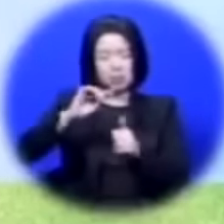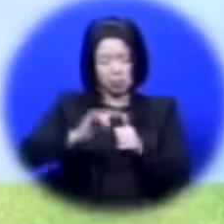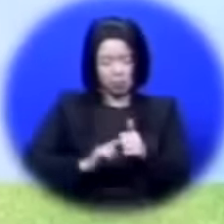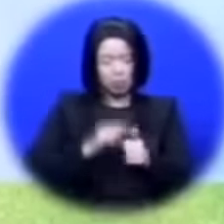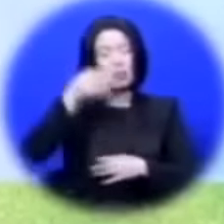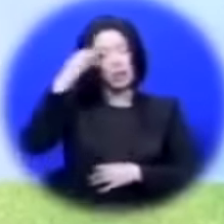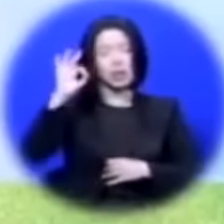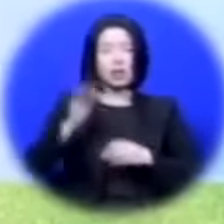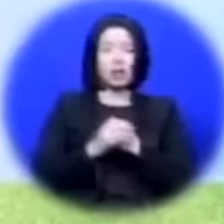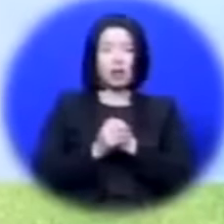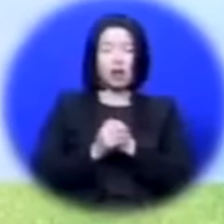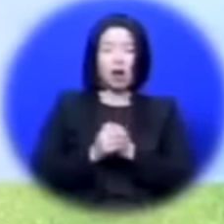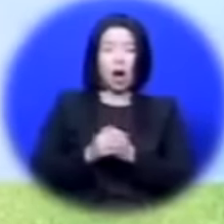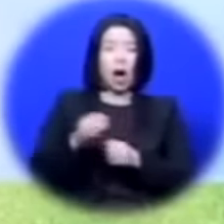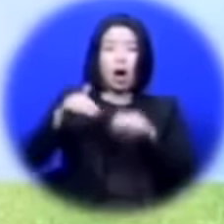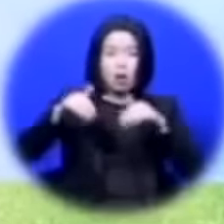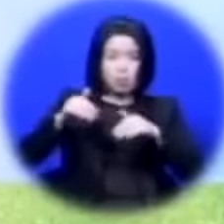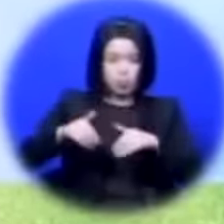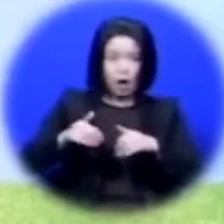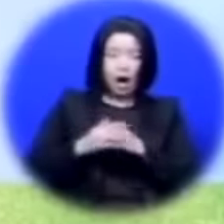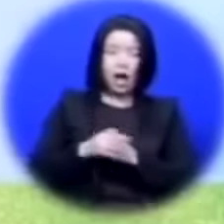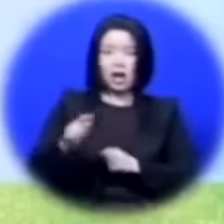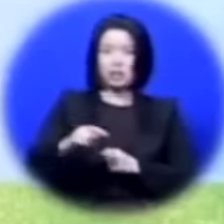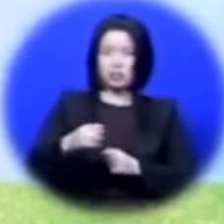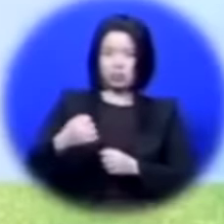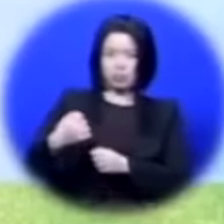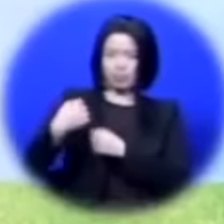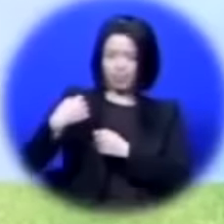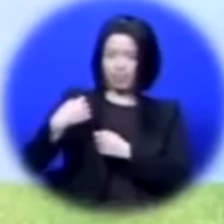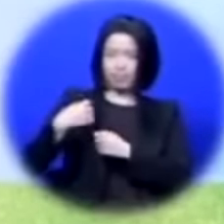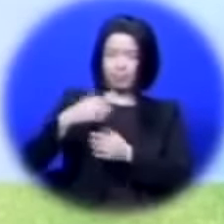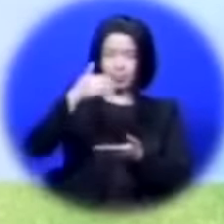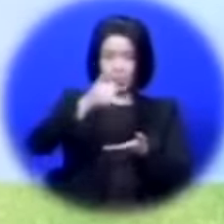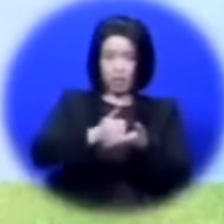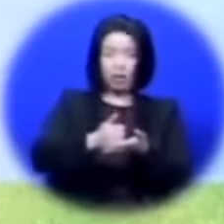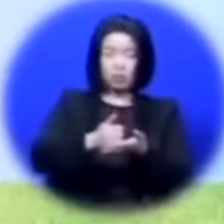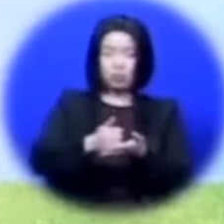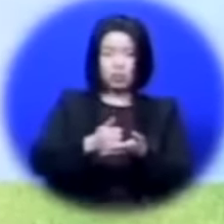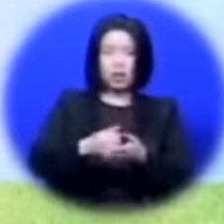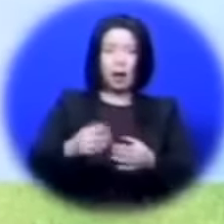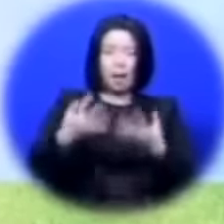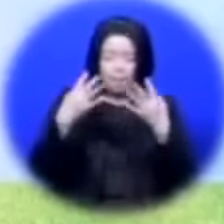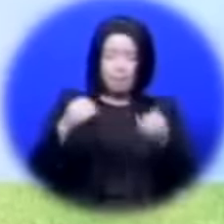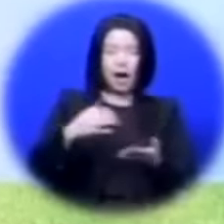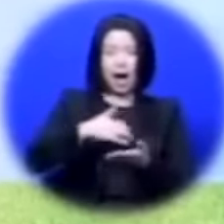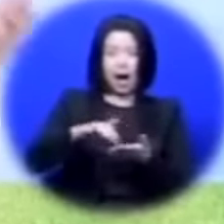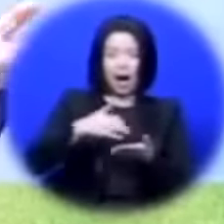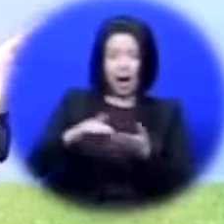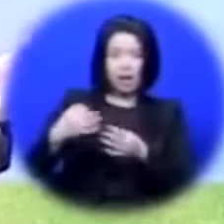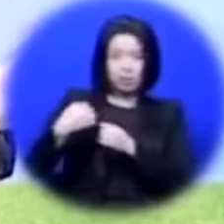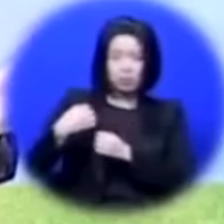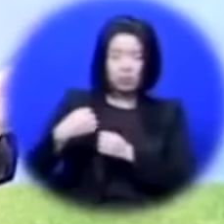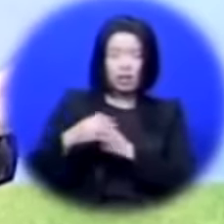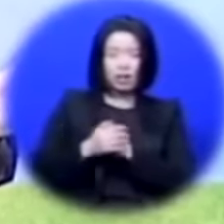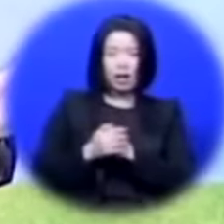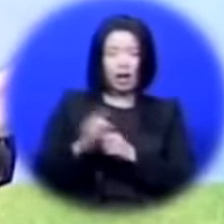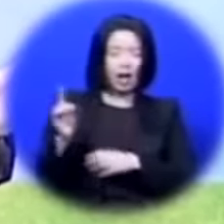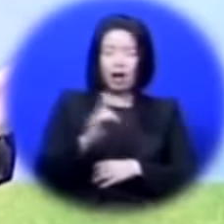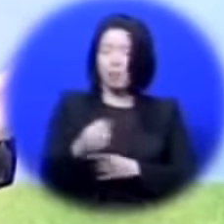깨달아요 부하나 그 용맹스러운 부하 장군이나 그 많은 군사가 아무이